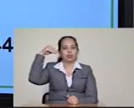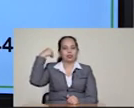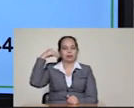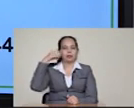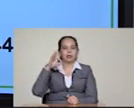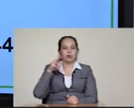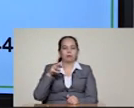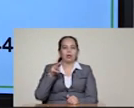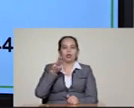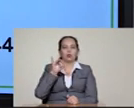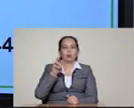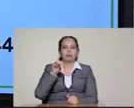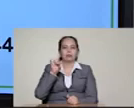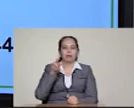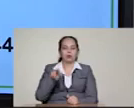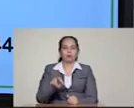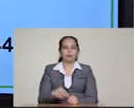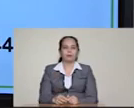Таджикистаном, Туркменистаном.